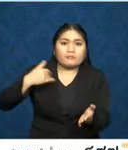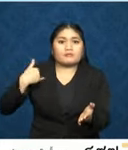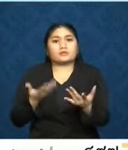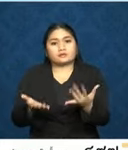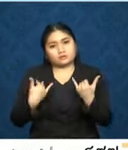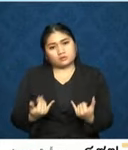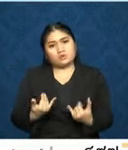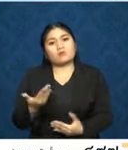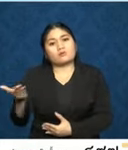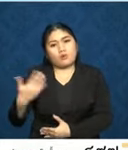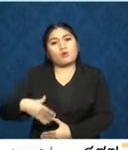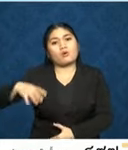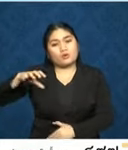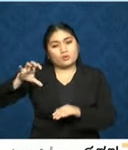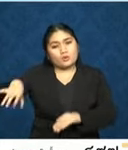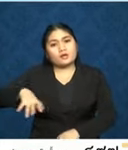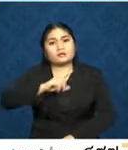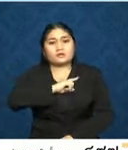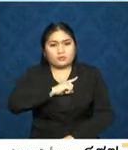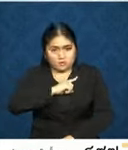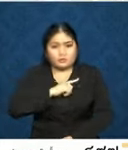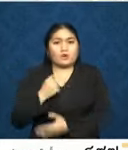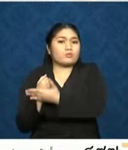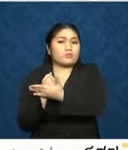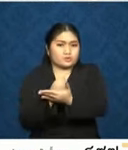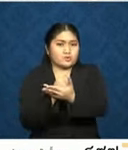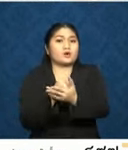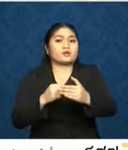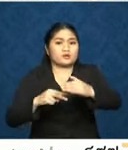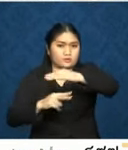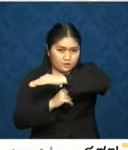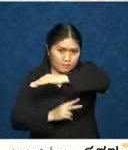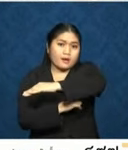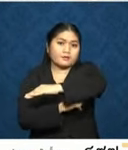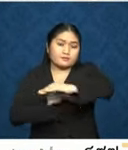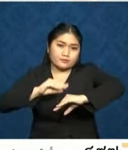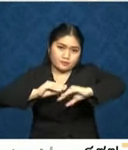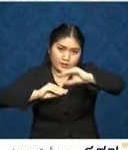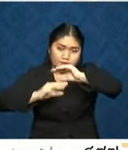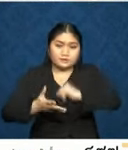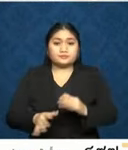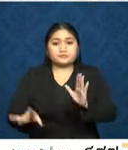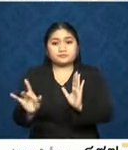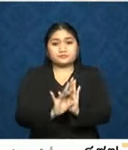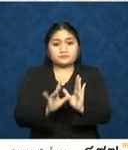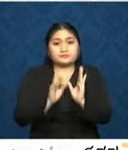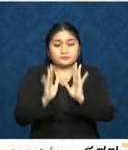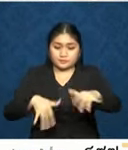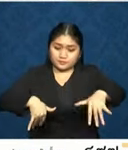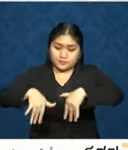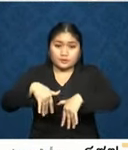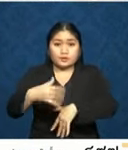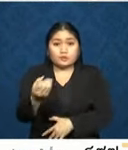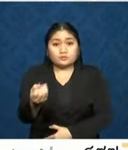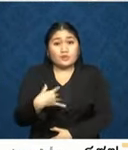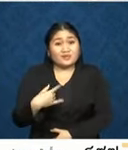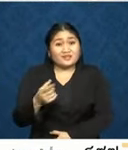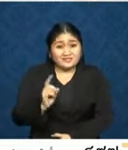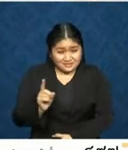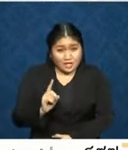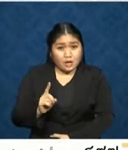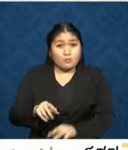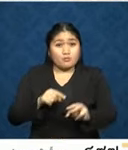ประมาณในการดำเนินการก่อสร้างสภาให้ด้วยนะครับเรื่องสุดท้ายนะครับได้รับการร้องเรียนจากชาวบ้านฟักเลยนะครับ